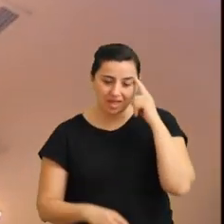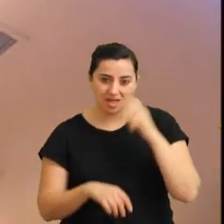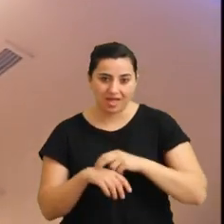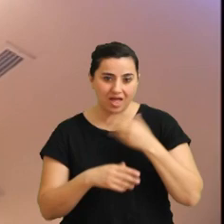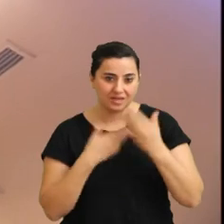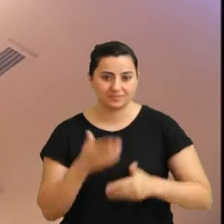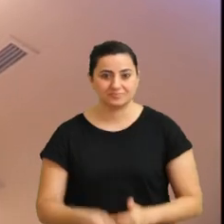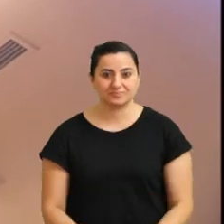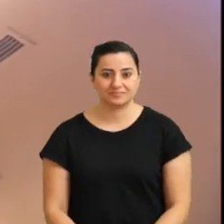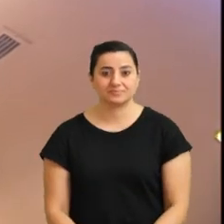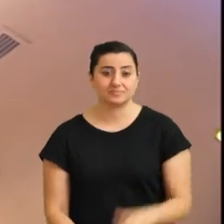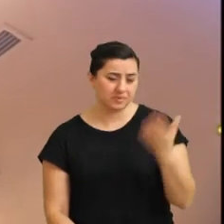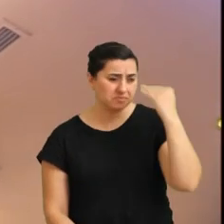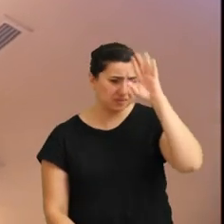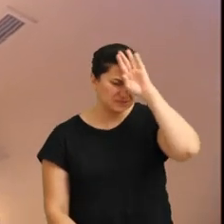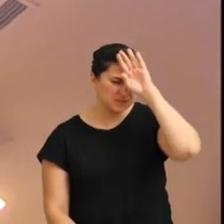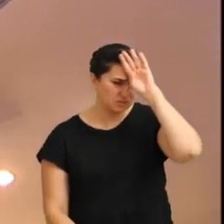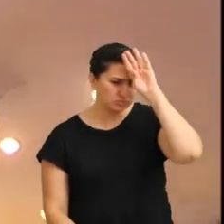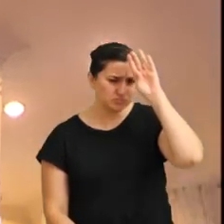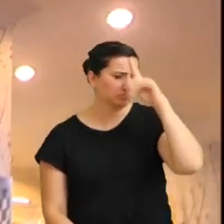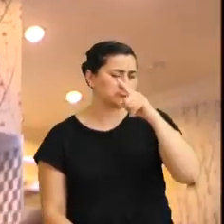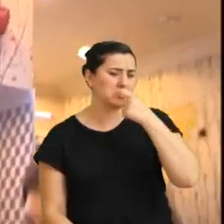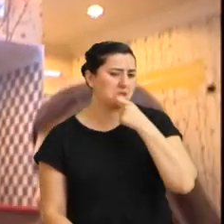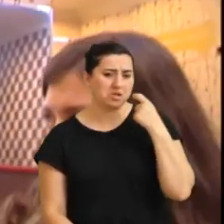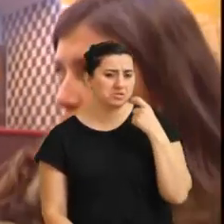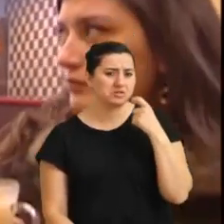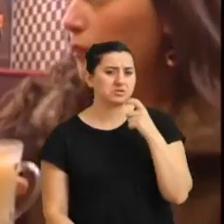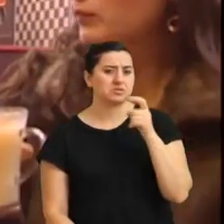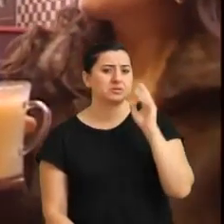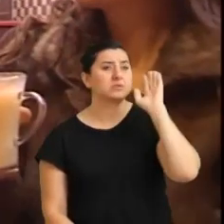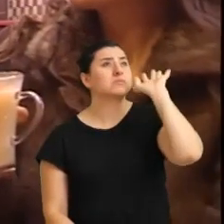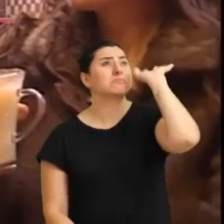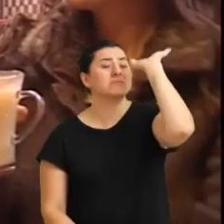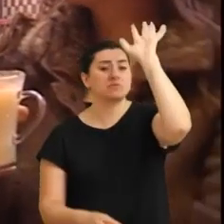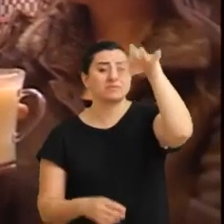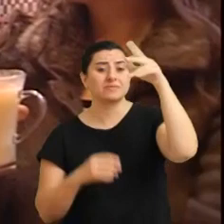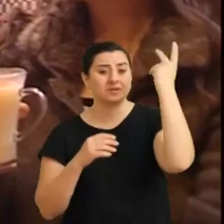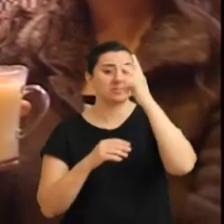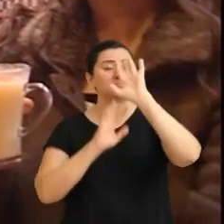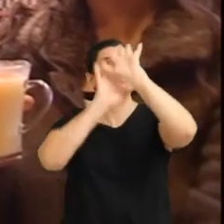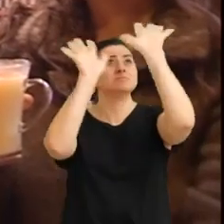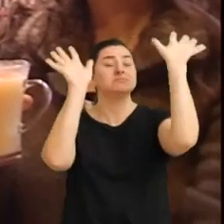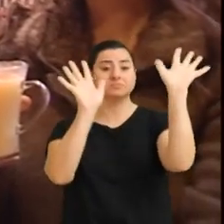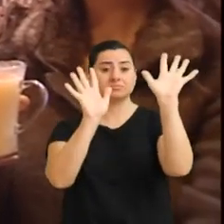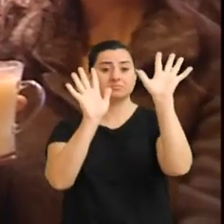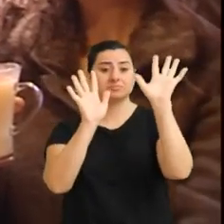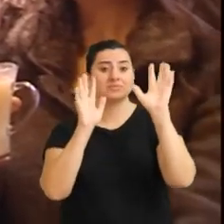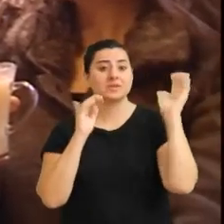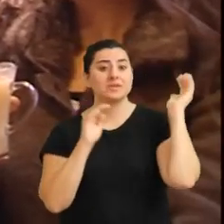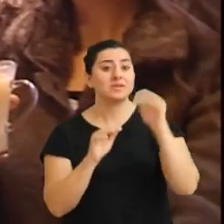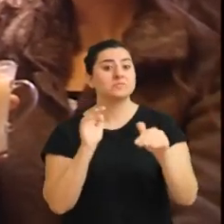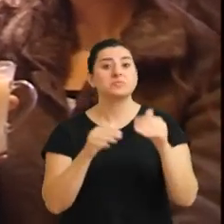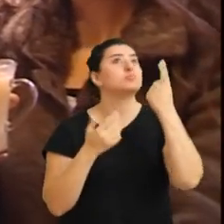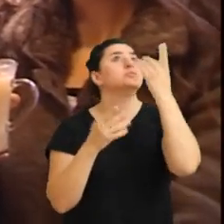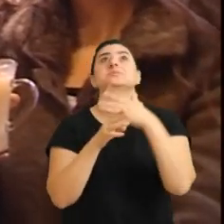aklıma. İstanbul'da herhalde böyle eski zamanlarda bir bozacının böyle tüm tavanında böyle resimler, işlemeler falan varmış. Her gelen